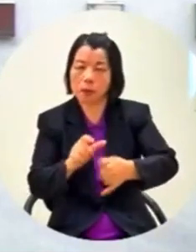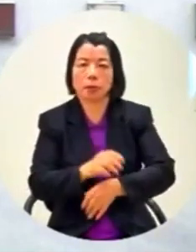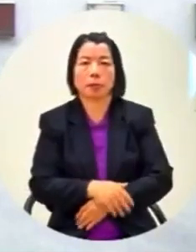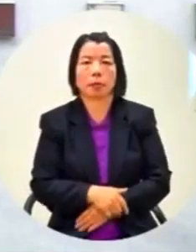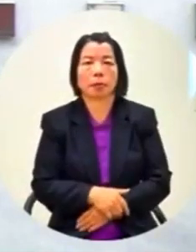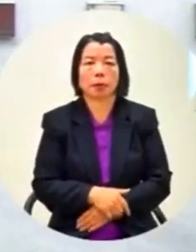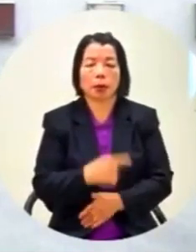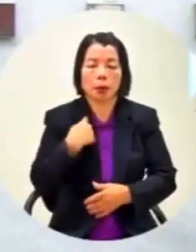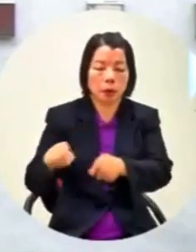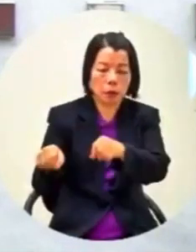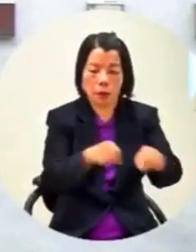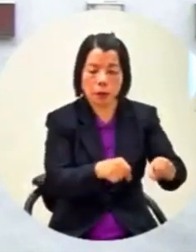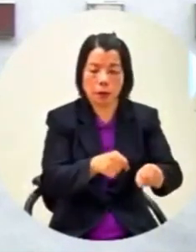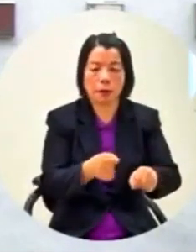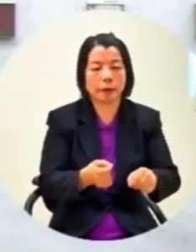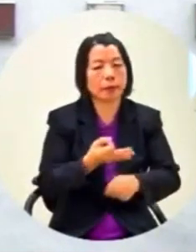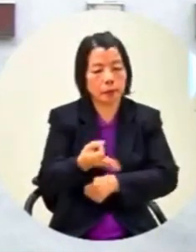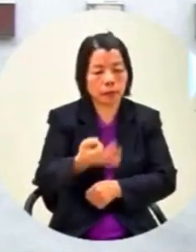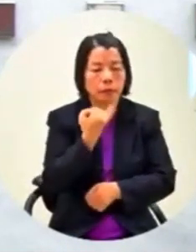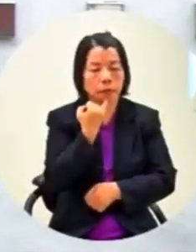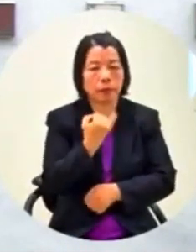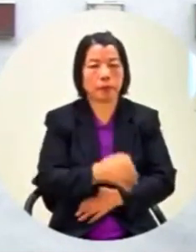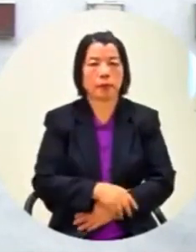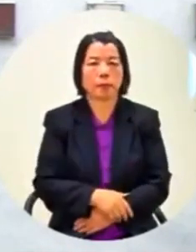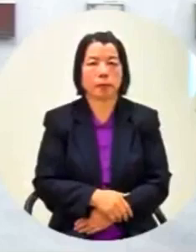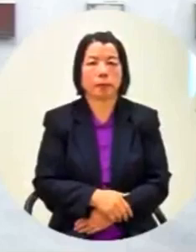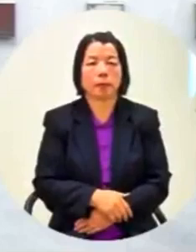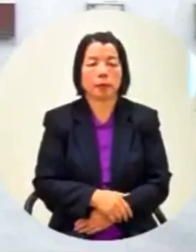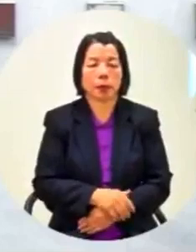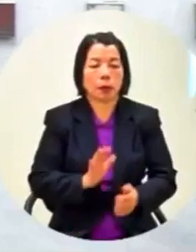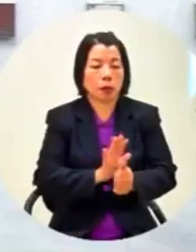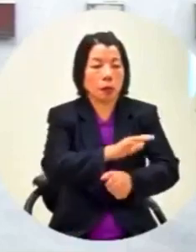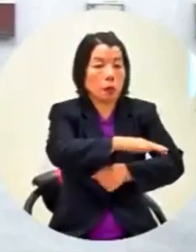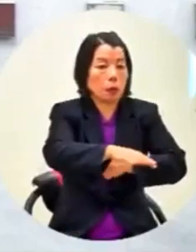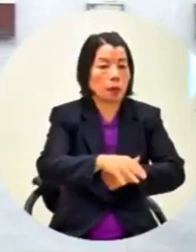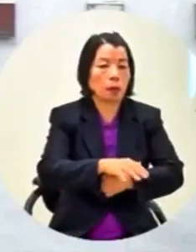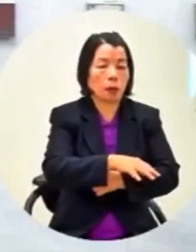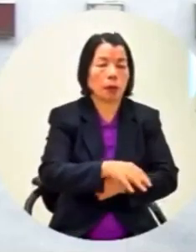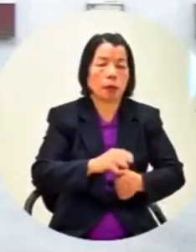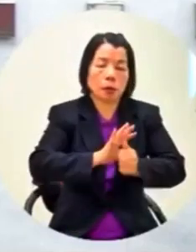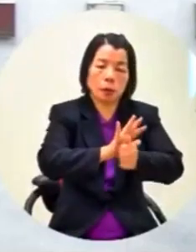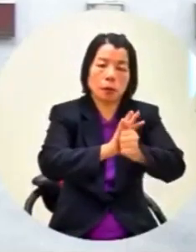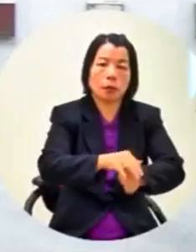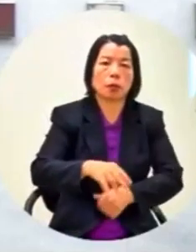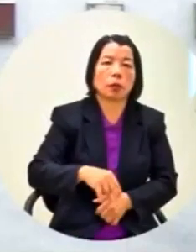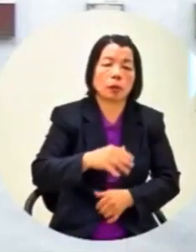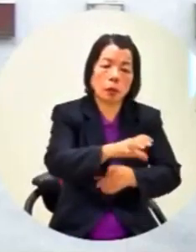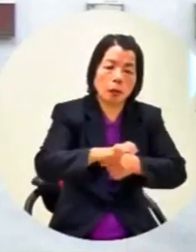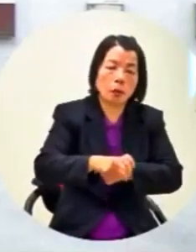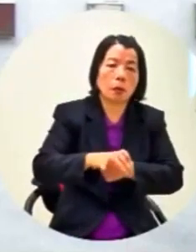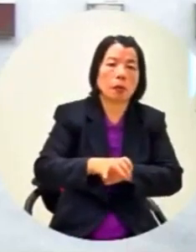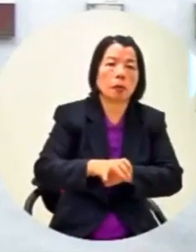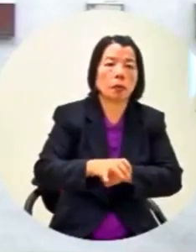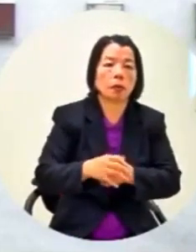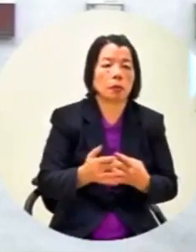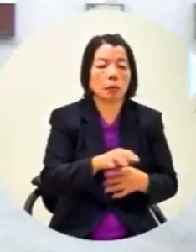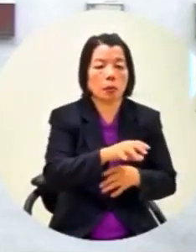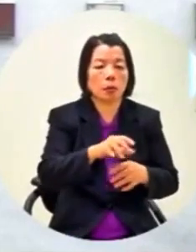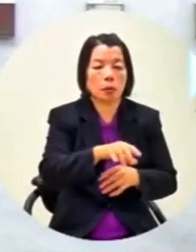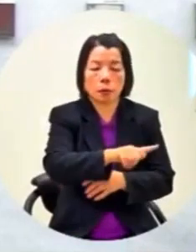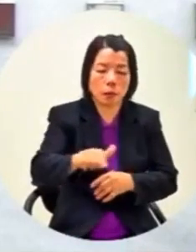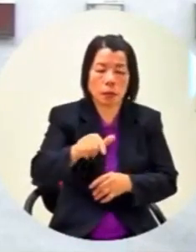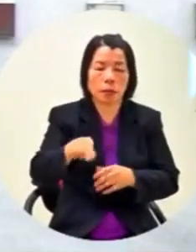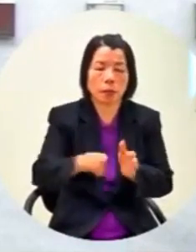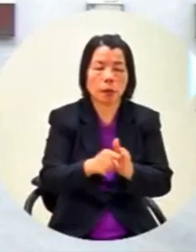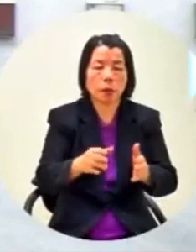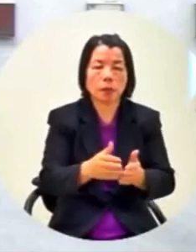延缓缴纳。在推广农产品方面，市府对蜜枣提出收购金额